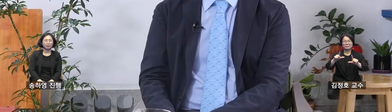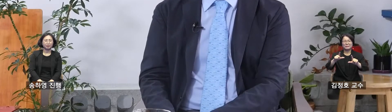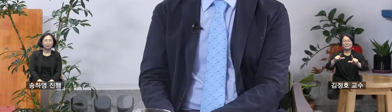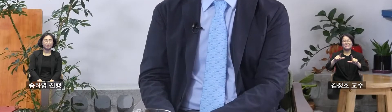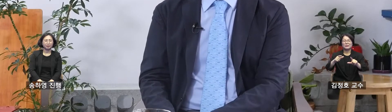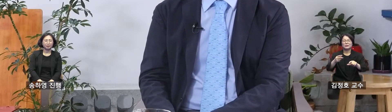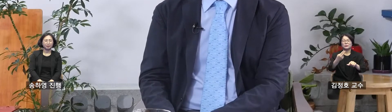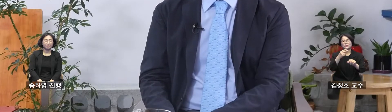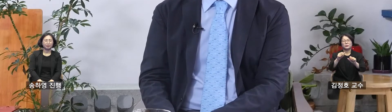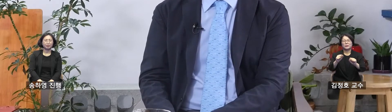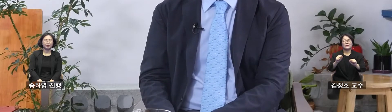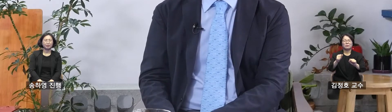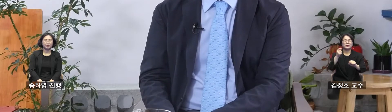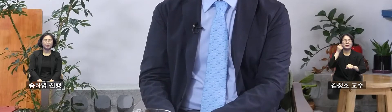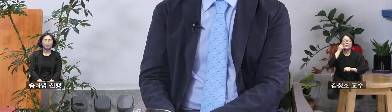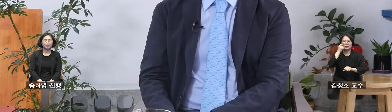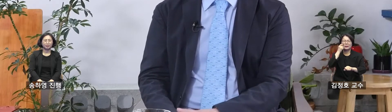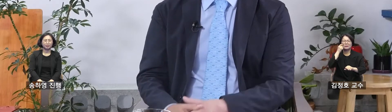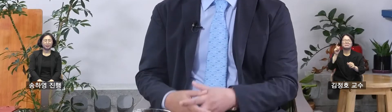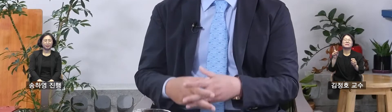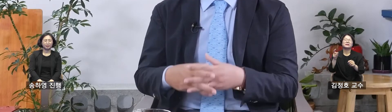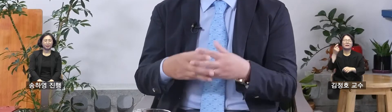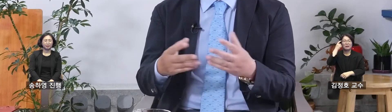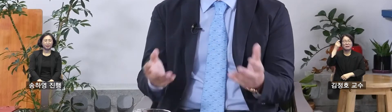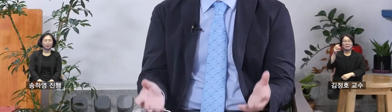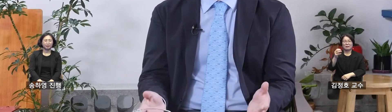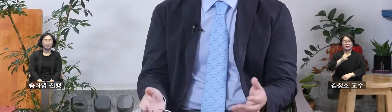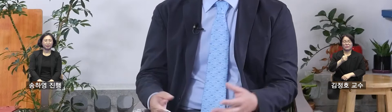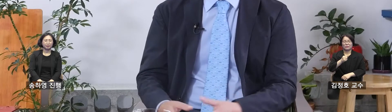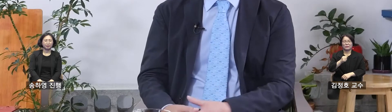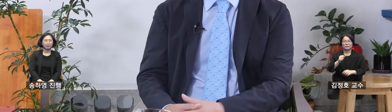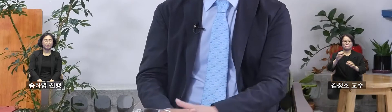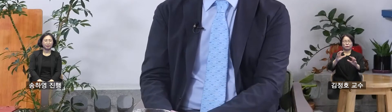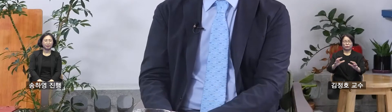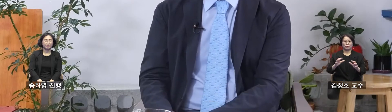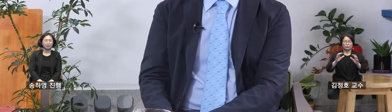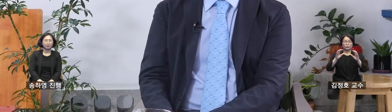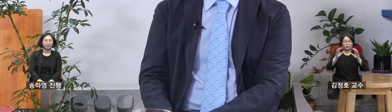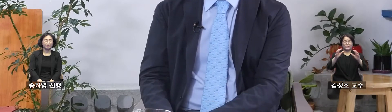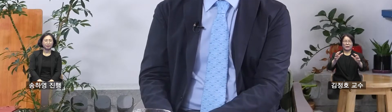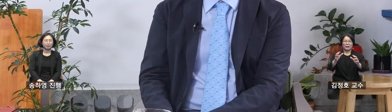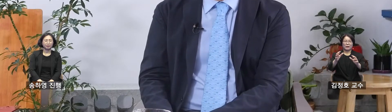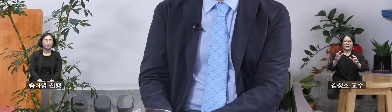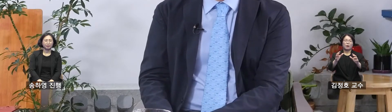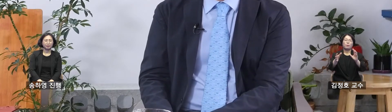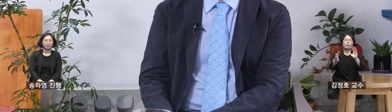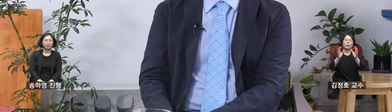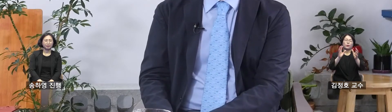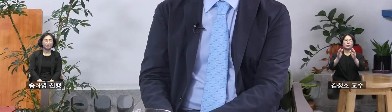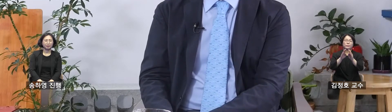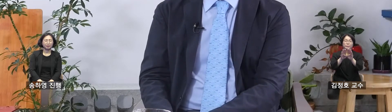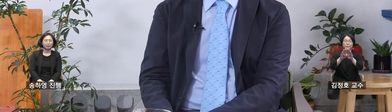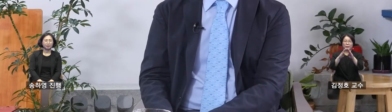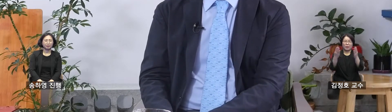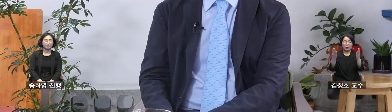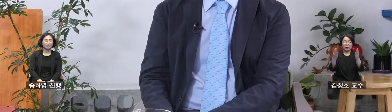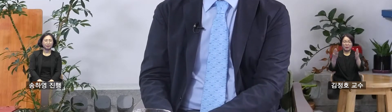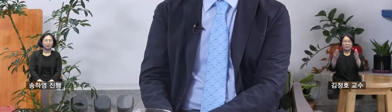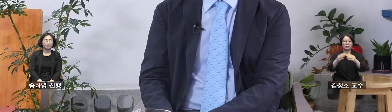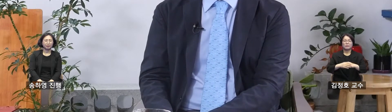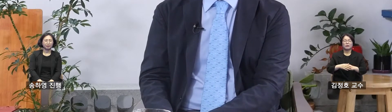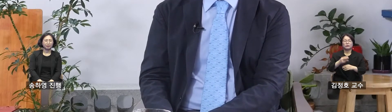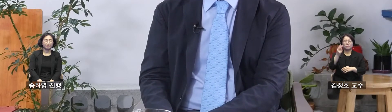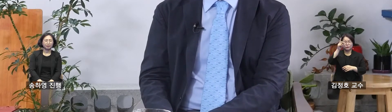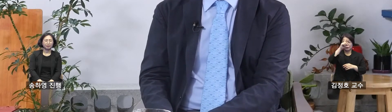확고한 믿음을 갖고 있었습니다. 그걸 가지고 다시 이제 국제 포럼을 했고요. 정부에서뿐만 아니라 미네르바